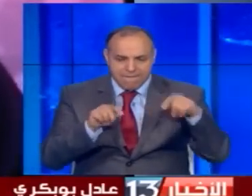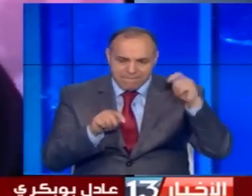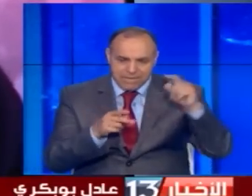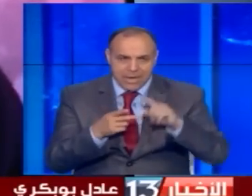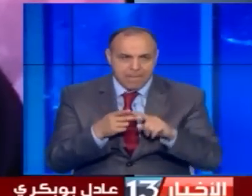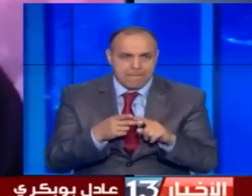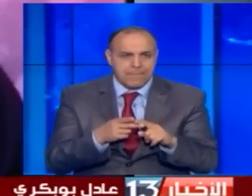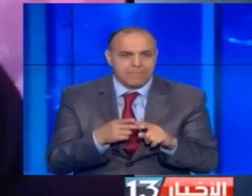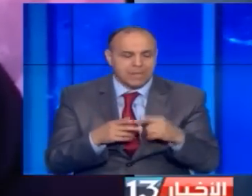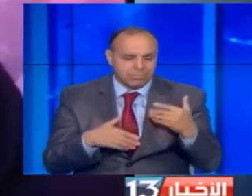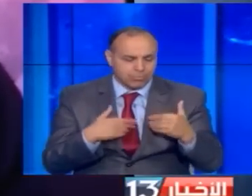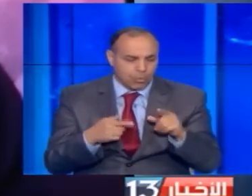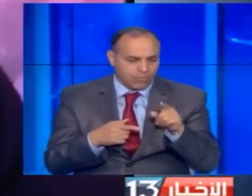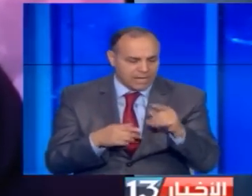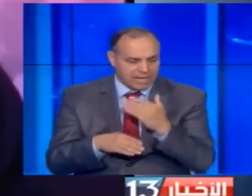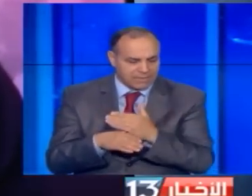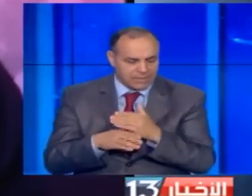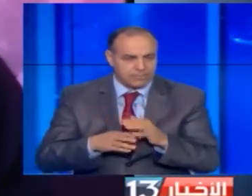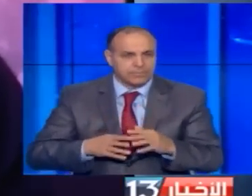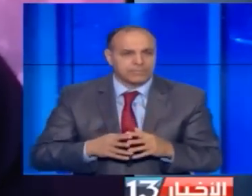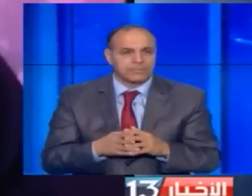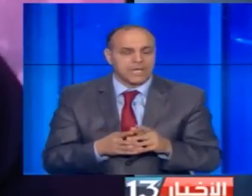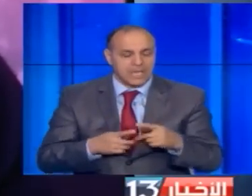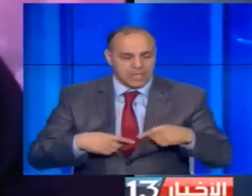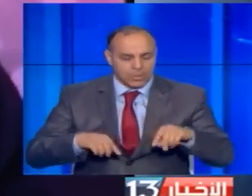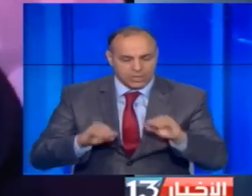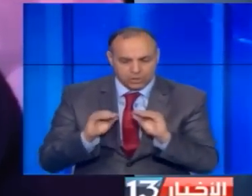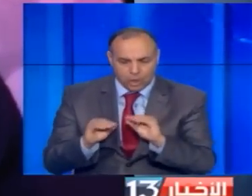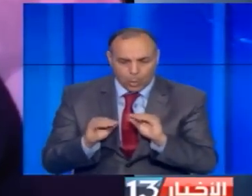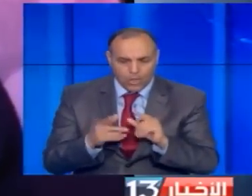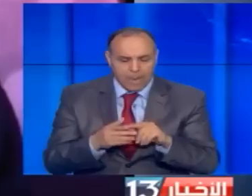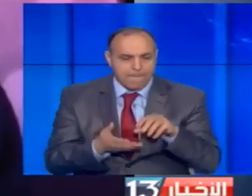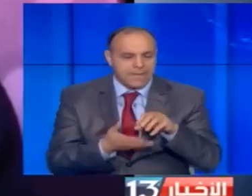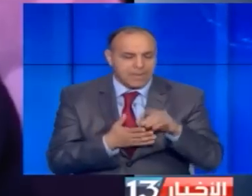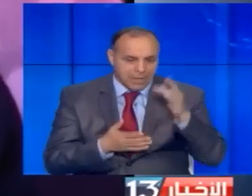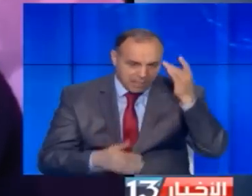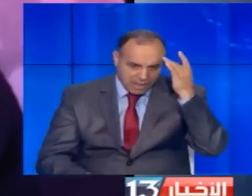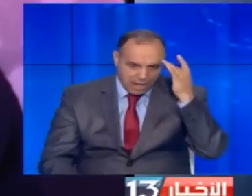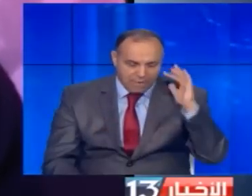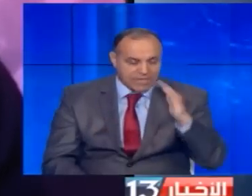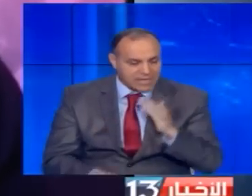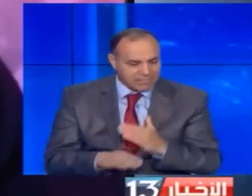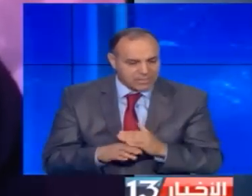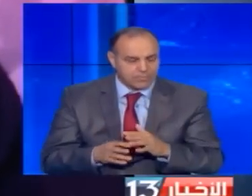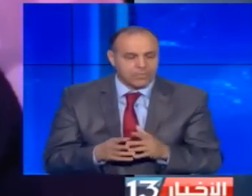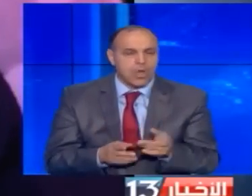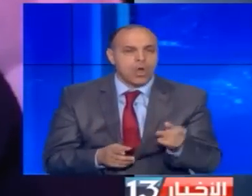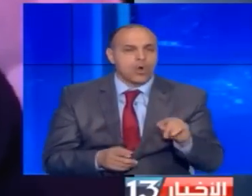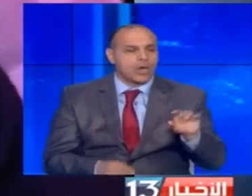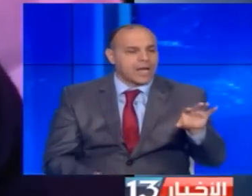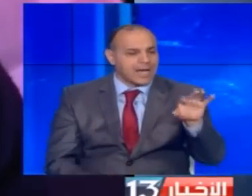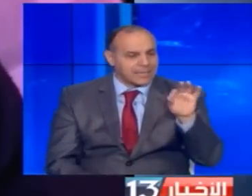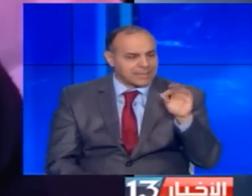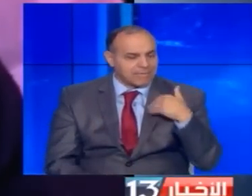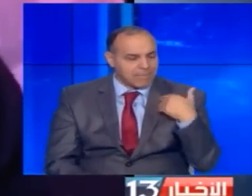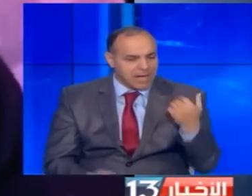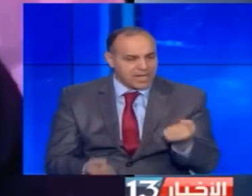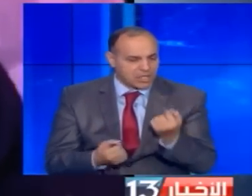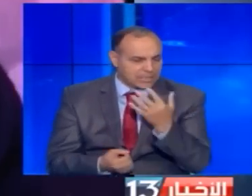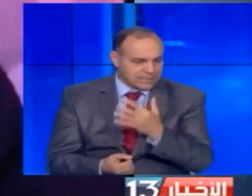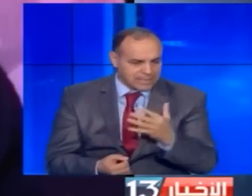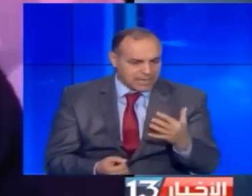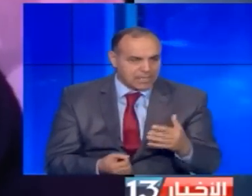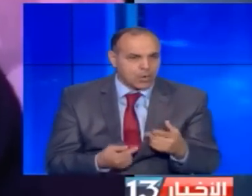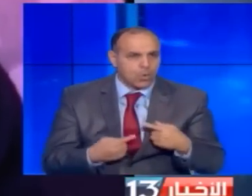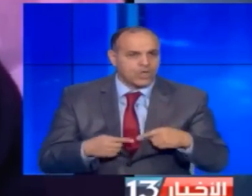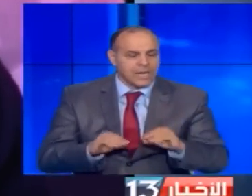مركز الفنون الدراميه والركحيه بقفصه، الورشه التكوينيه باش تكون في المركب الثقافي قفصه، كذلك اخترنا انه يكون عندنا نشاط للاطفال اللي هو